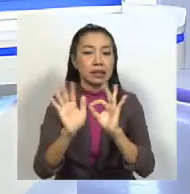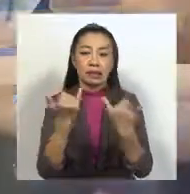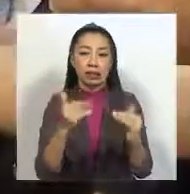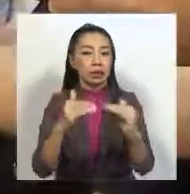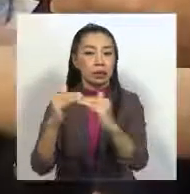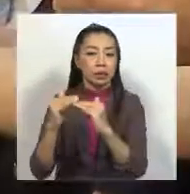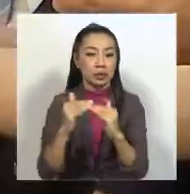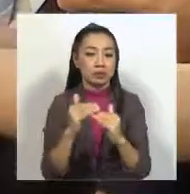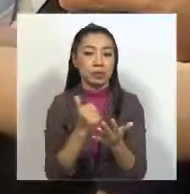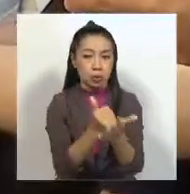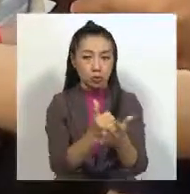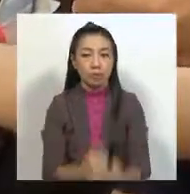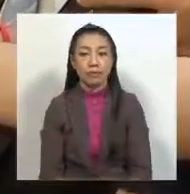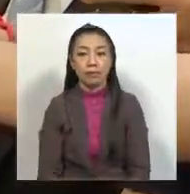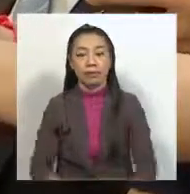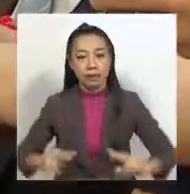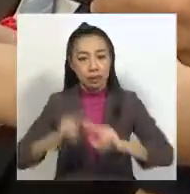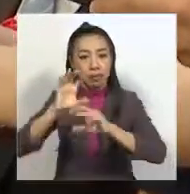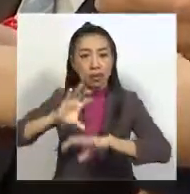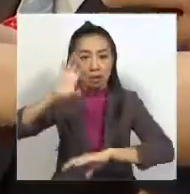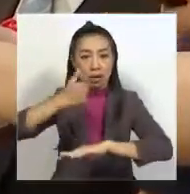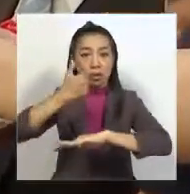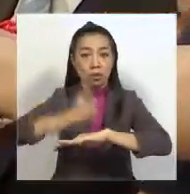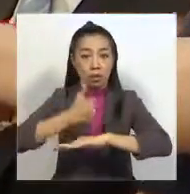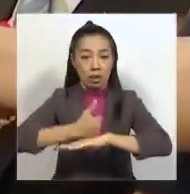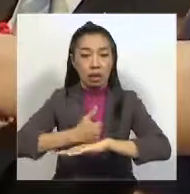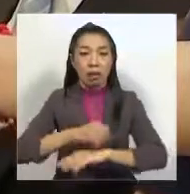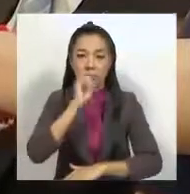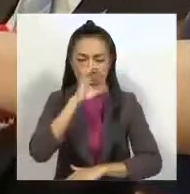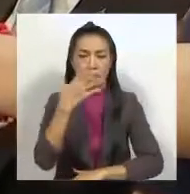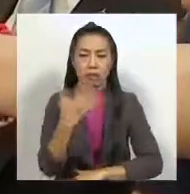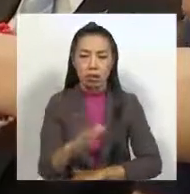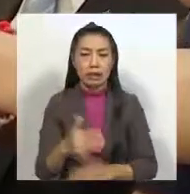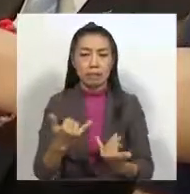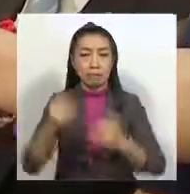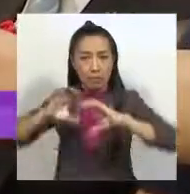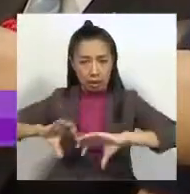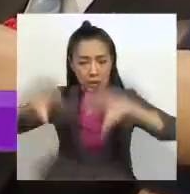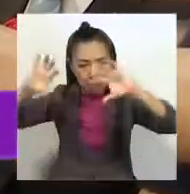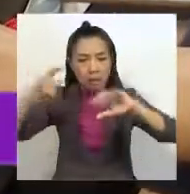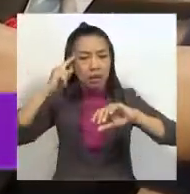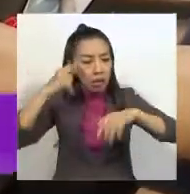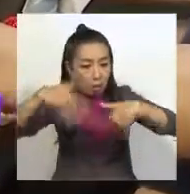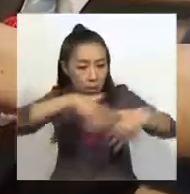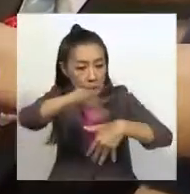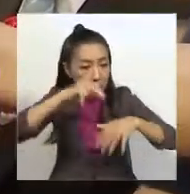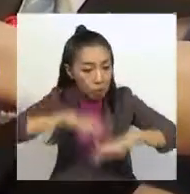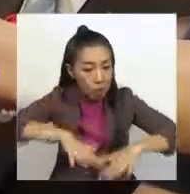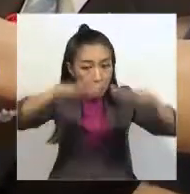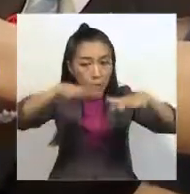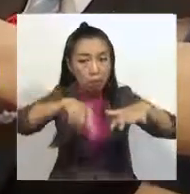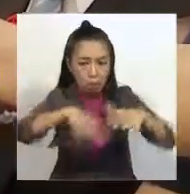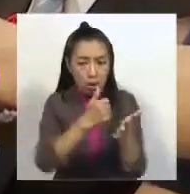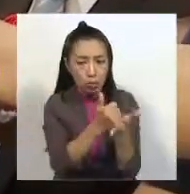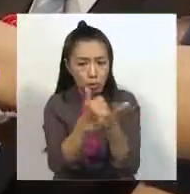ซึ่งพลเอกอนุพงษ์เผ่าจินดารัฐมนตรีว่าการกระทรวงมหาดไทยยืนยันนะคะว่ารัฐบาลยังคงดูแลผู้ประสบอุทกภัยทั้ง